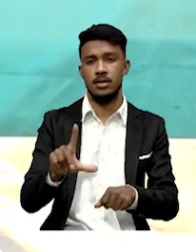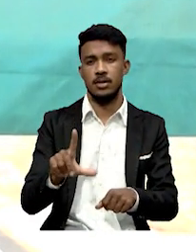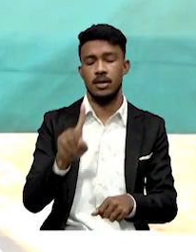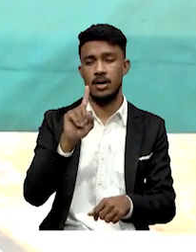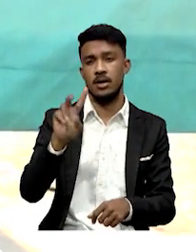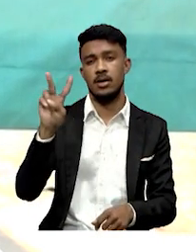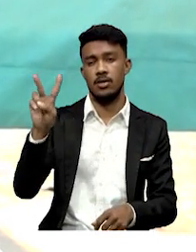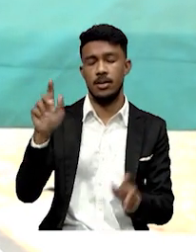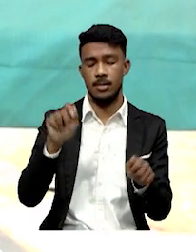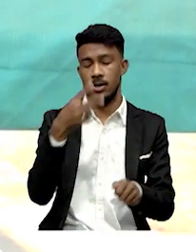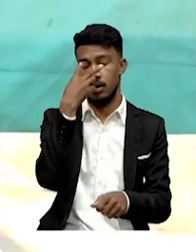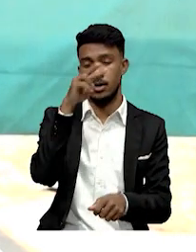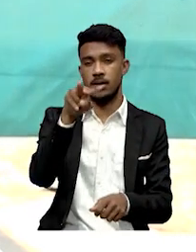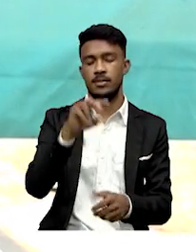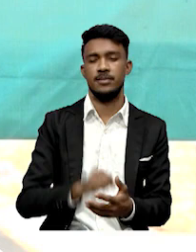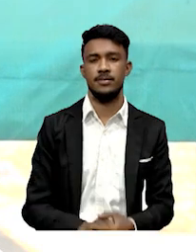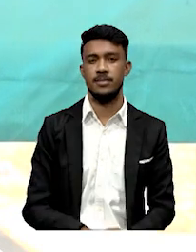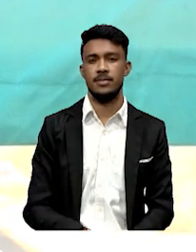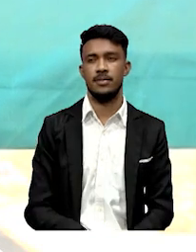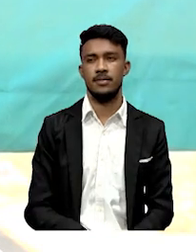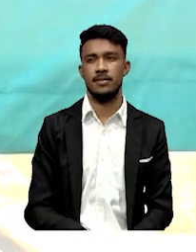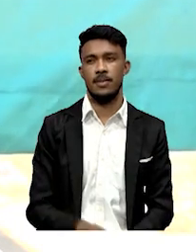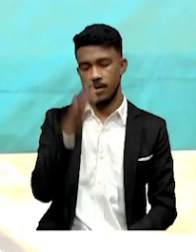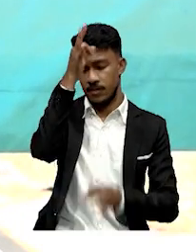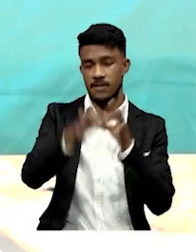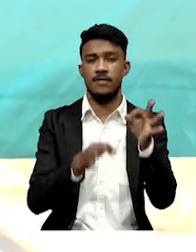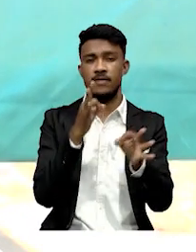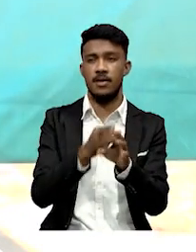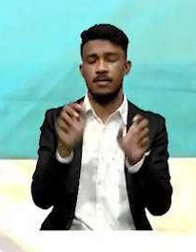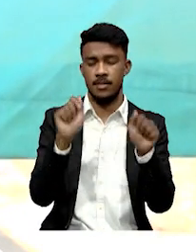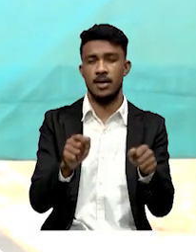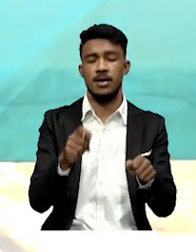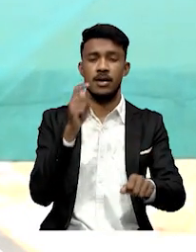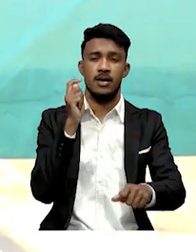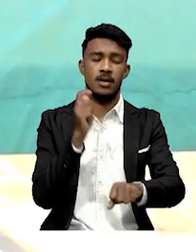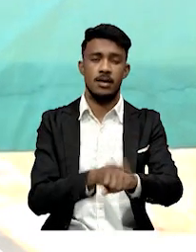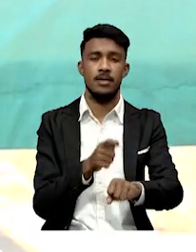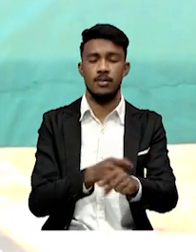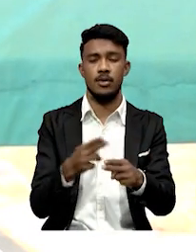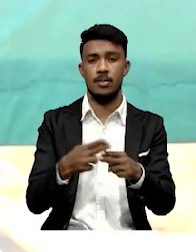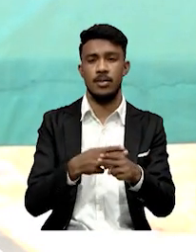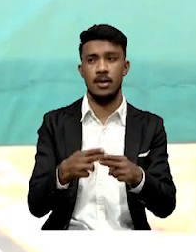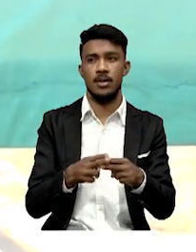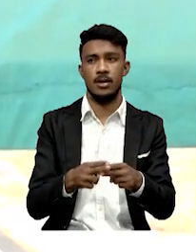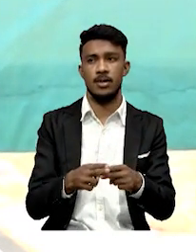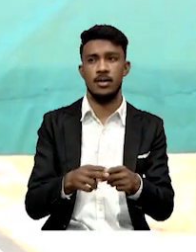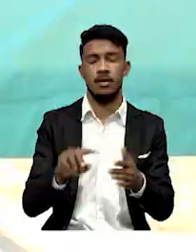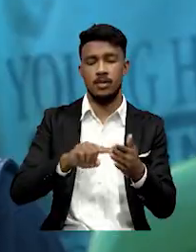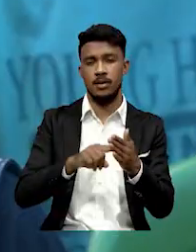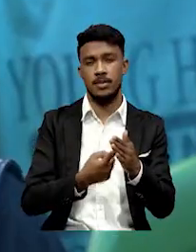Carrua, per la re, se si era bello, nel tempo pada, cavù, per trovare il